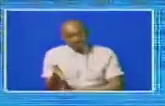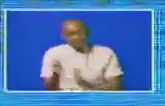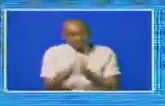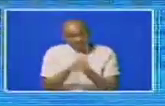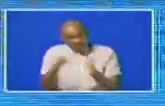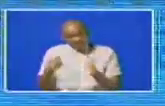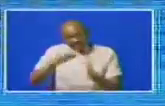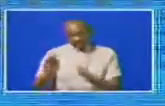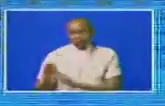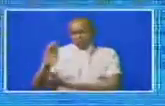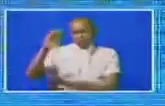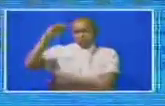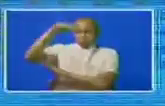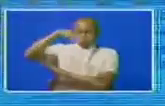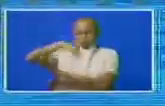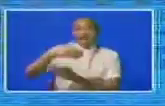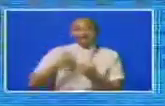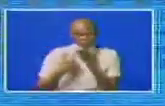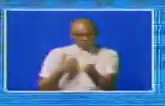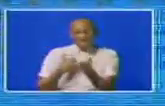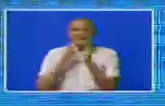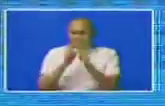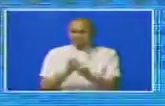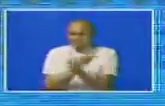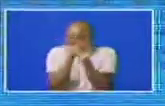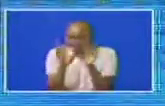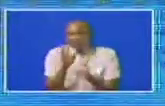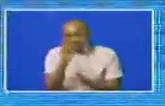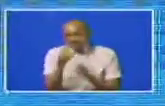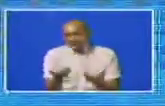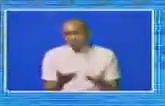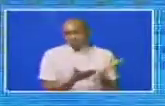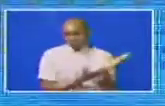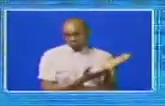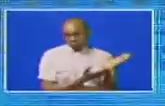pamoja na mwinuko wa kileleoni. Mark Namaswa anatutembeza Kenya weekend hii.